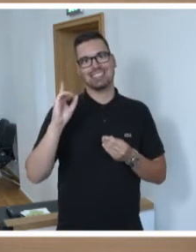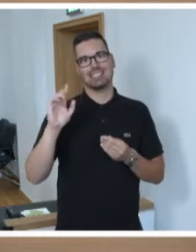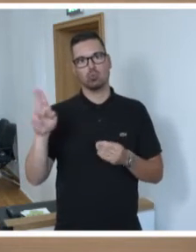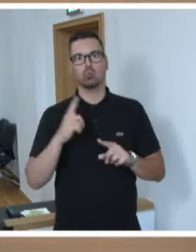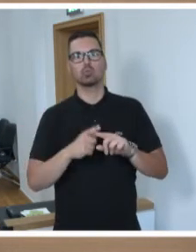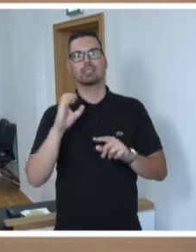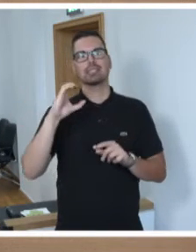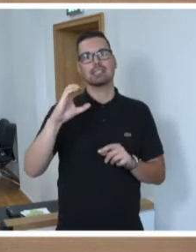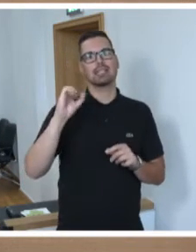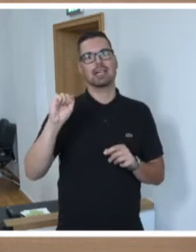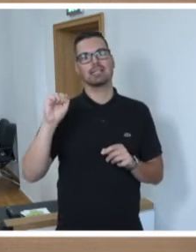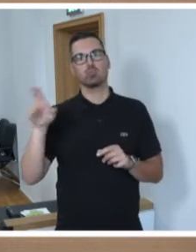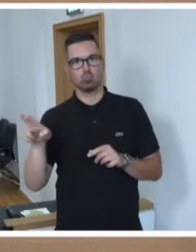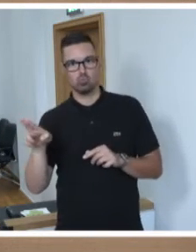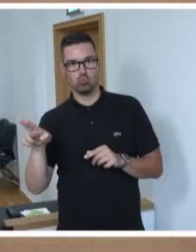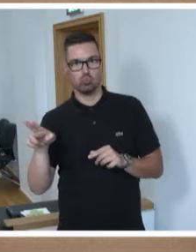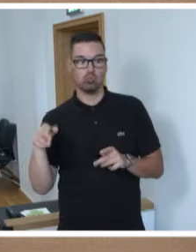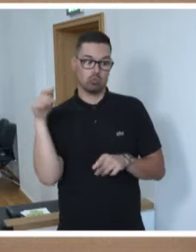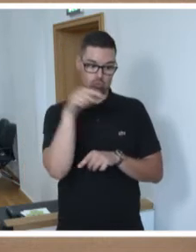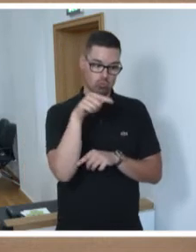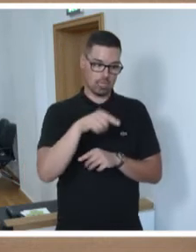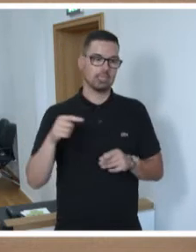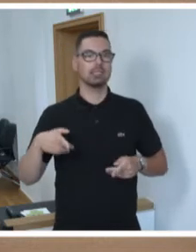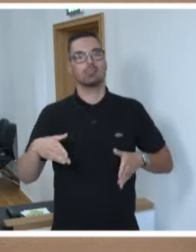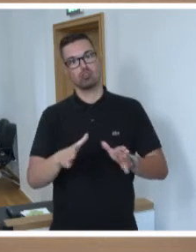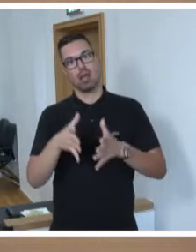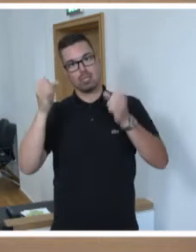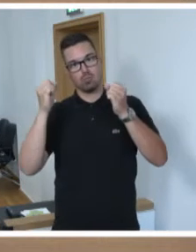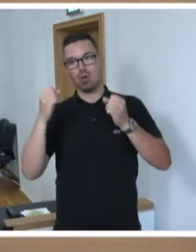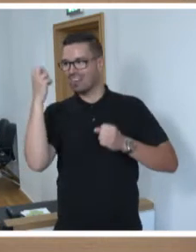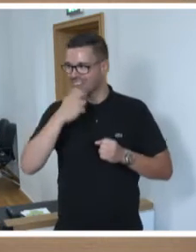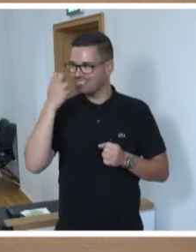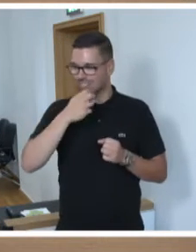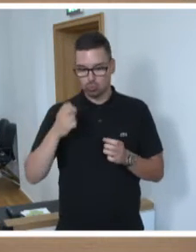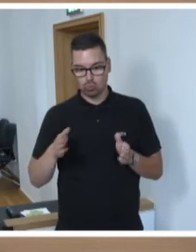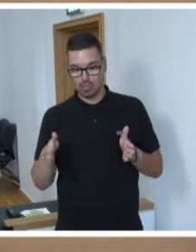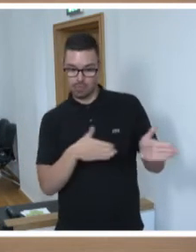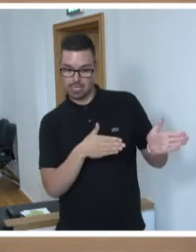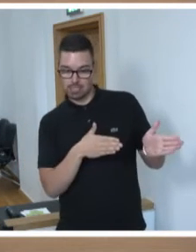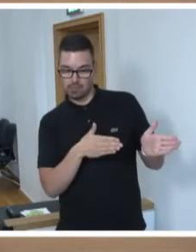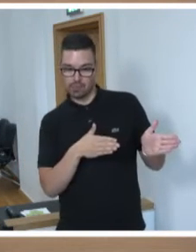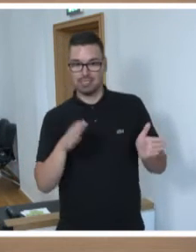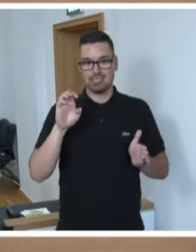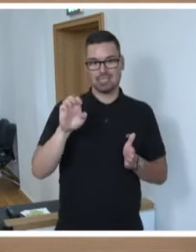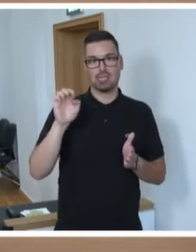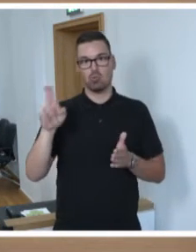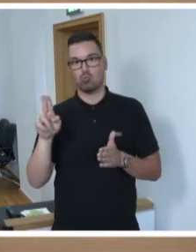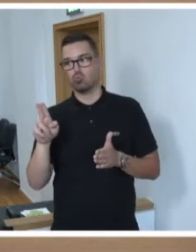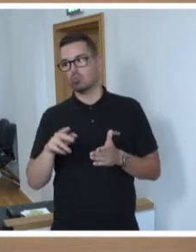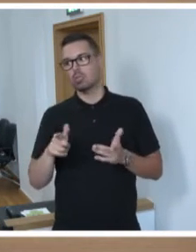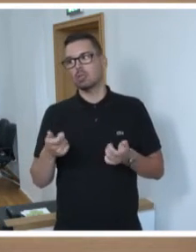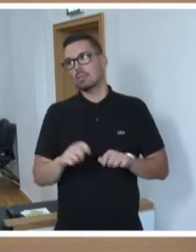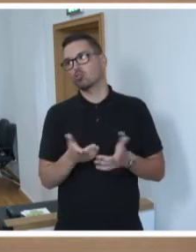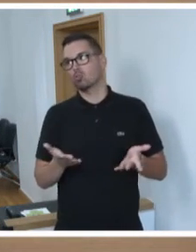in Brüssel, in Straßburg dafür gesorgt haben, dass es eben, oder das versucht haben zu verhindern, was dann doch vom Europäischen Parlament verabschiedet worden ist, nämlich